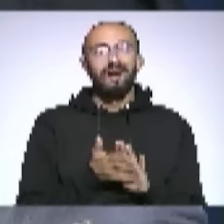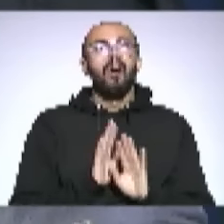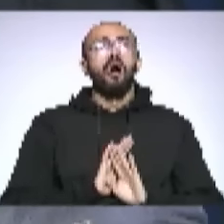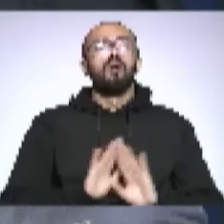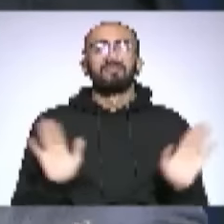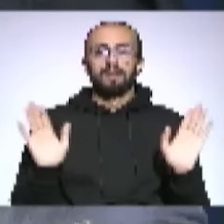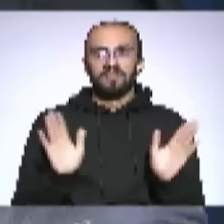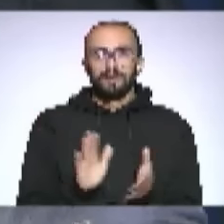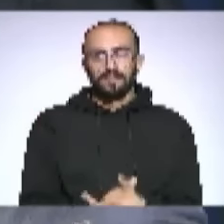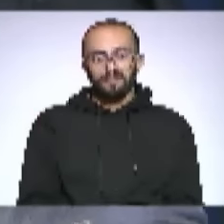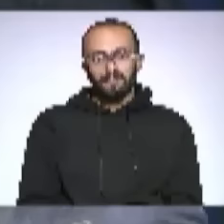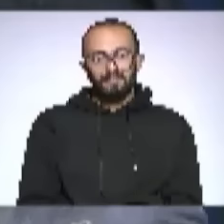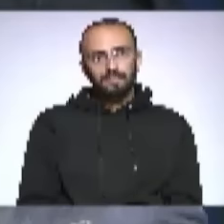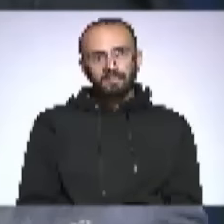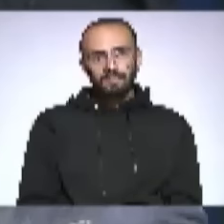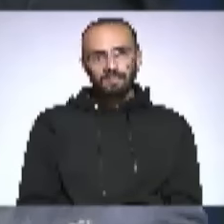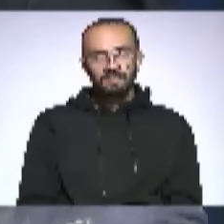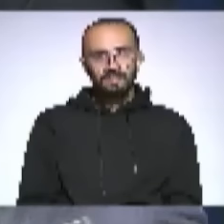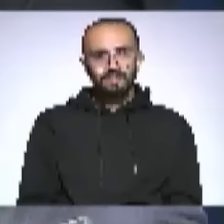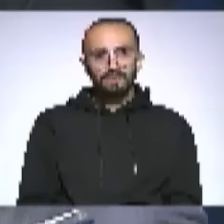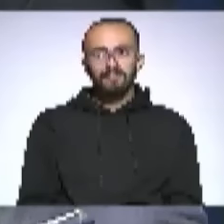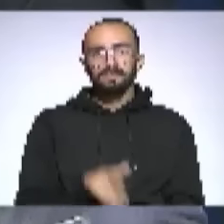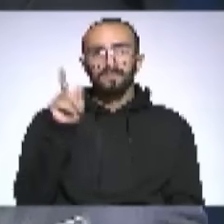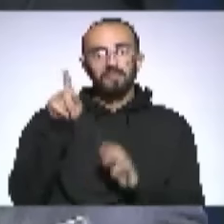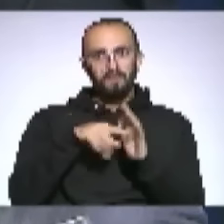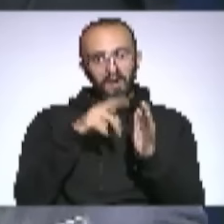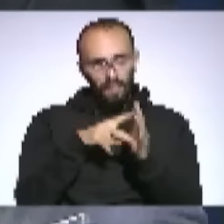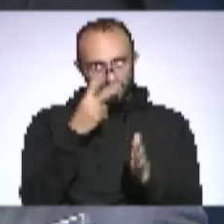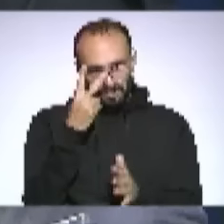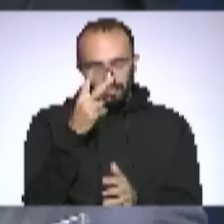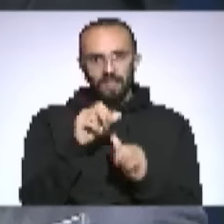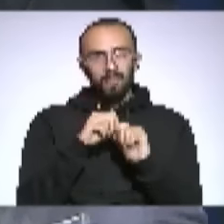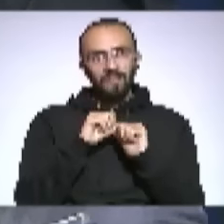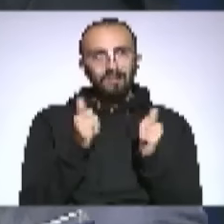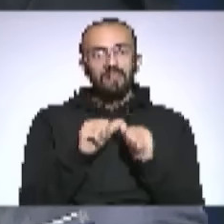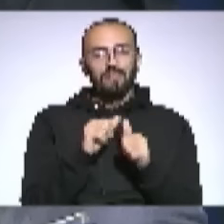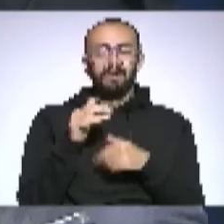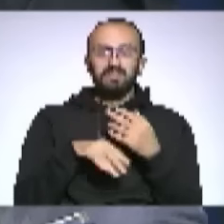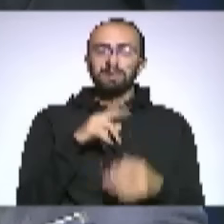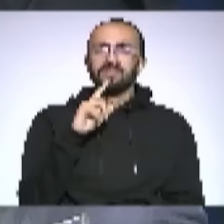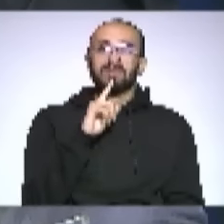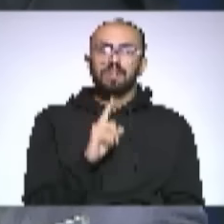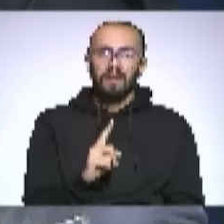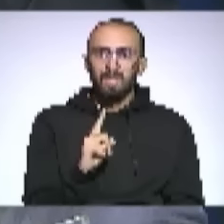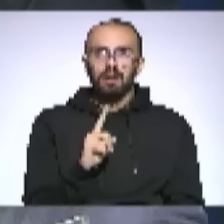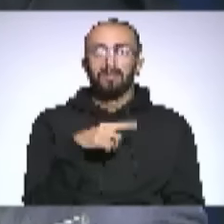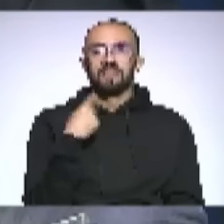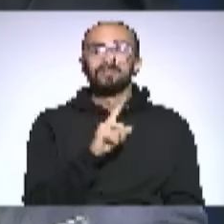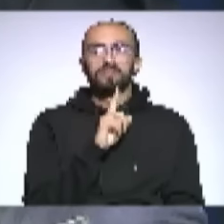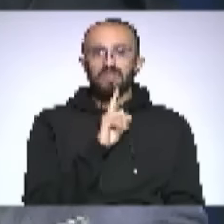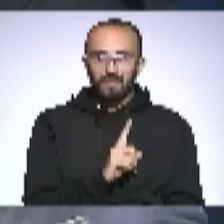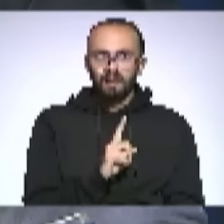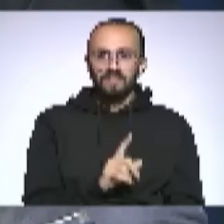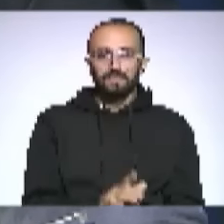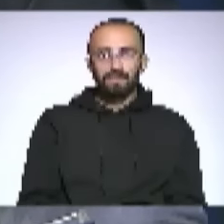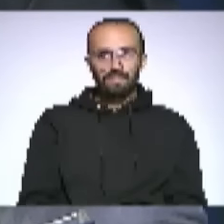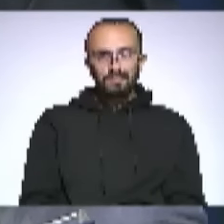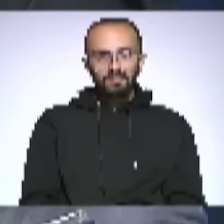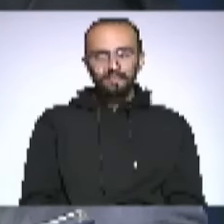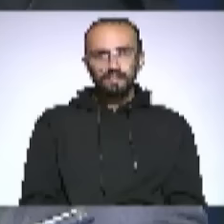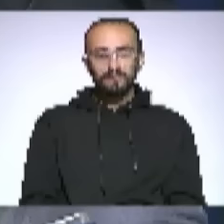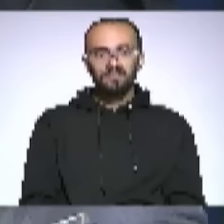خالص ومش مشيت مرتين وكل مره بتقعد فيها سنه